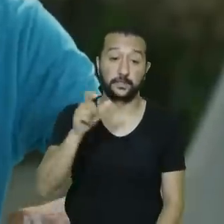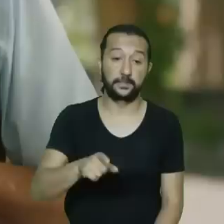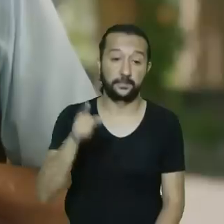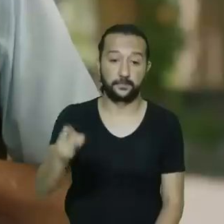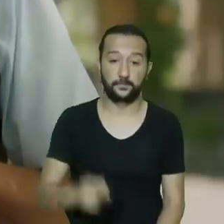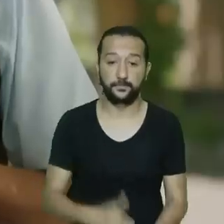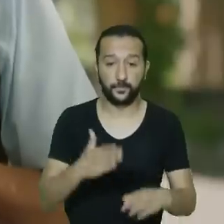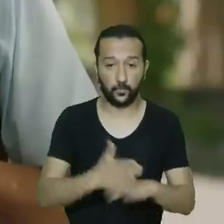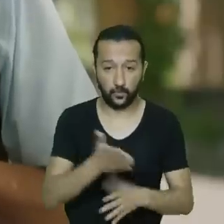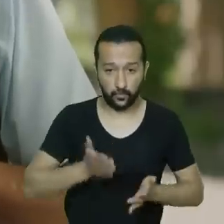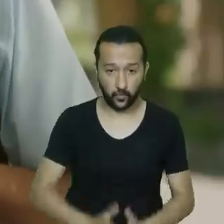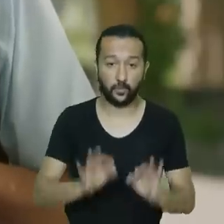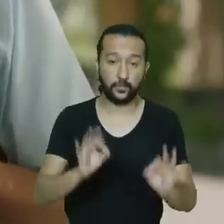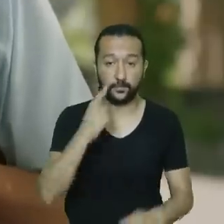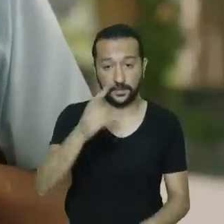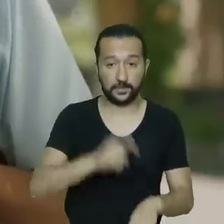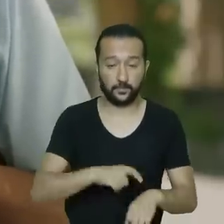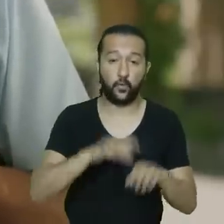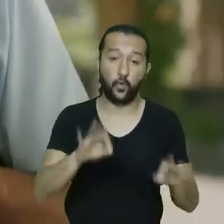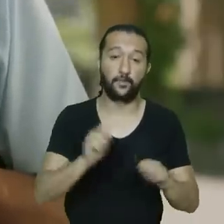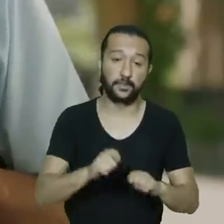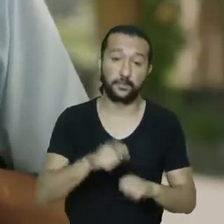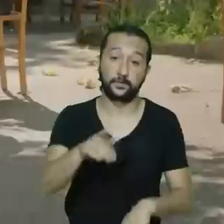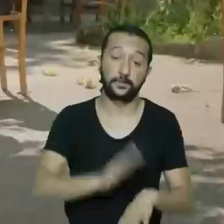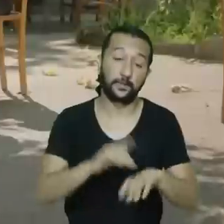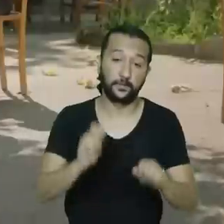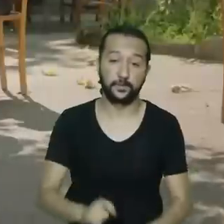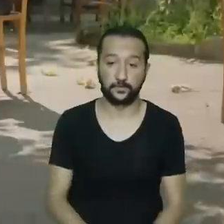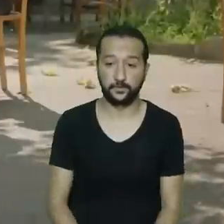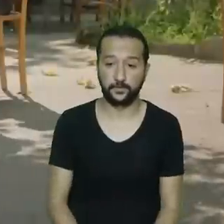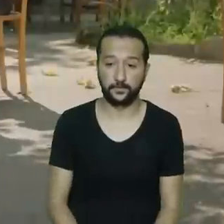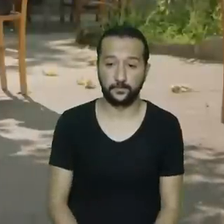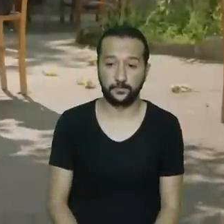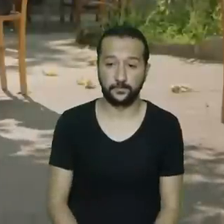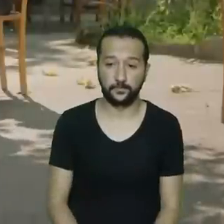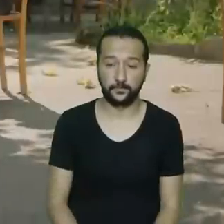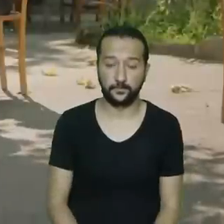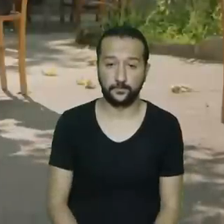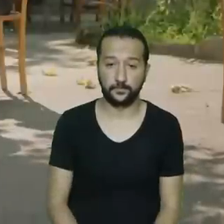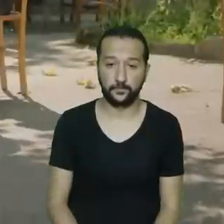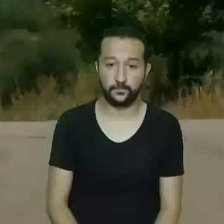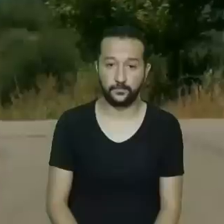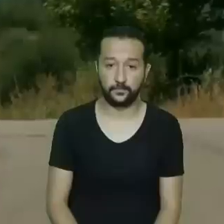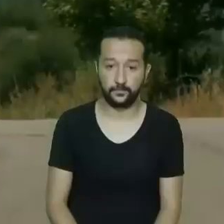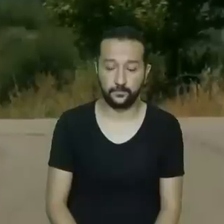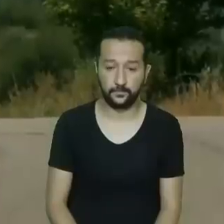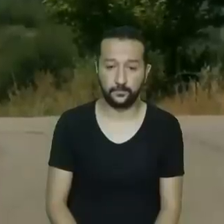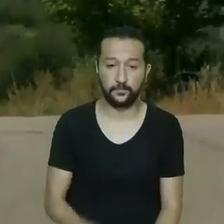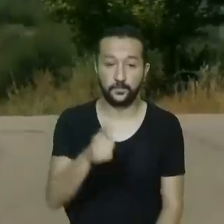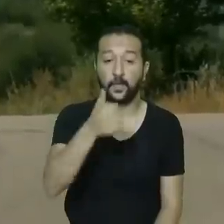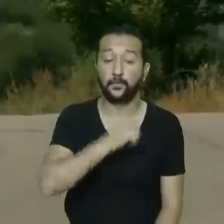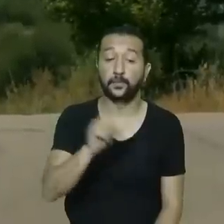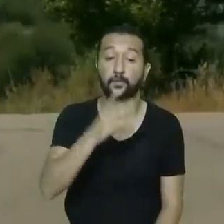kadıncağızın. Doğum tabii hangi baktığın zaman önemli bir şey Fikri abi. Fikri ikna olmadı, bozuk. Yok Hicabi